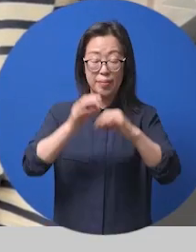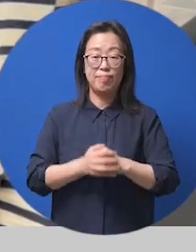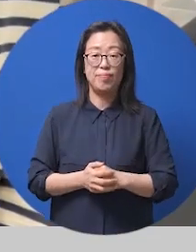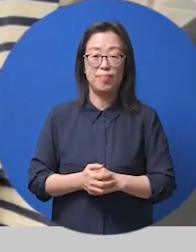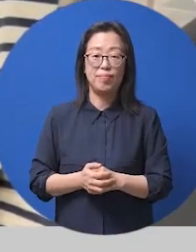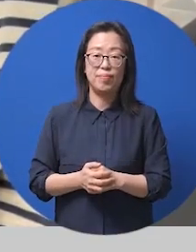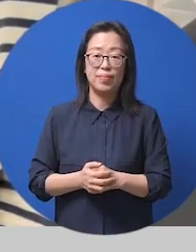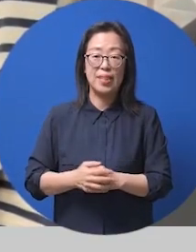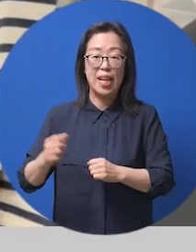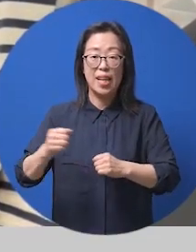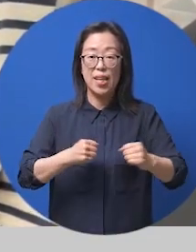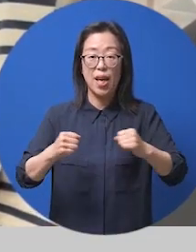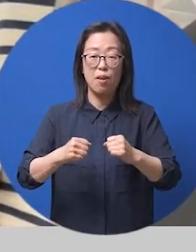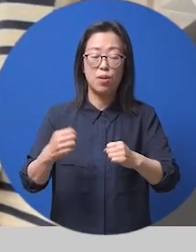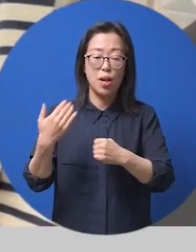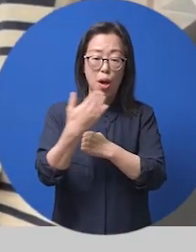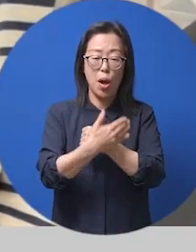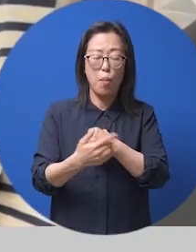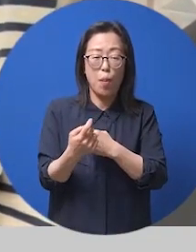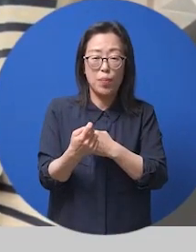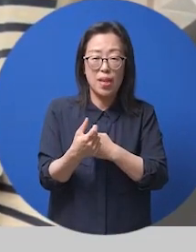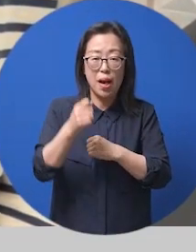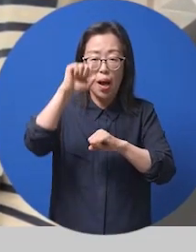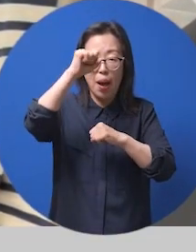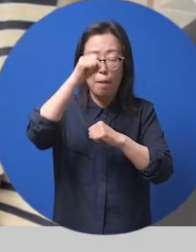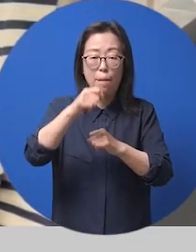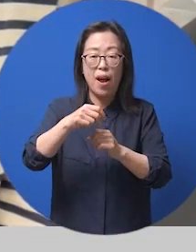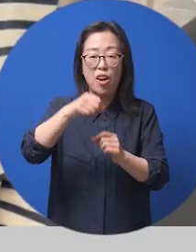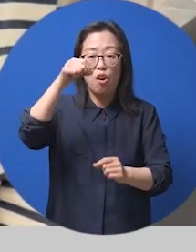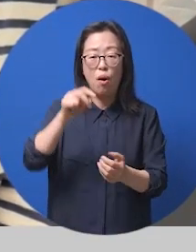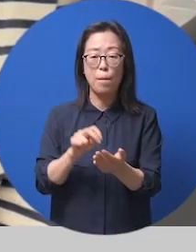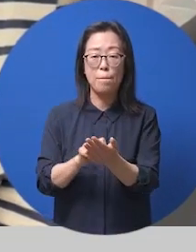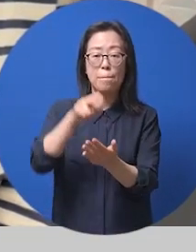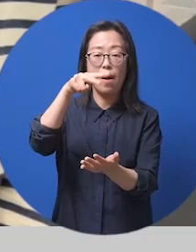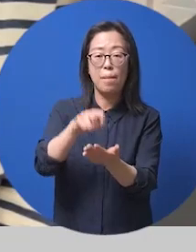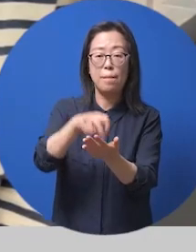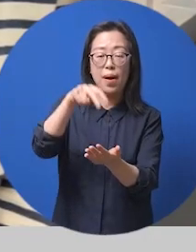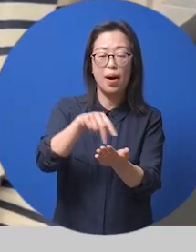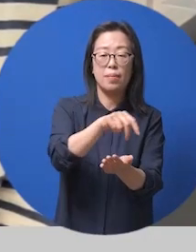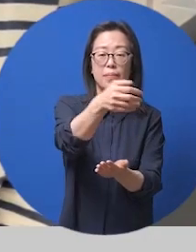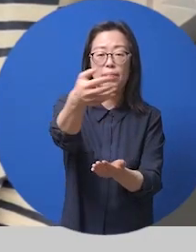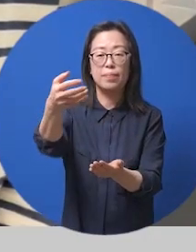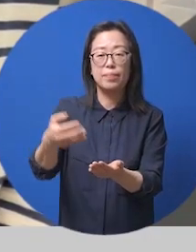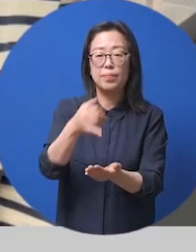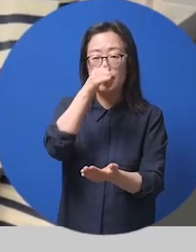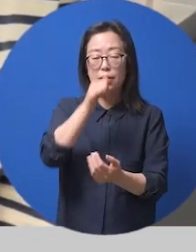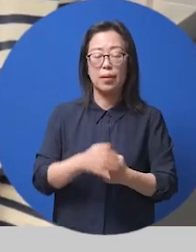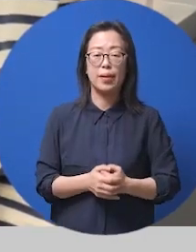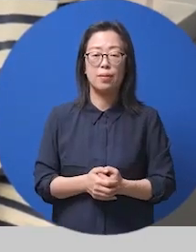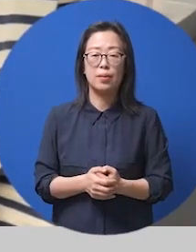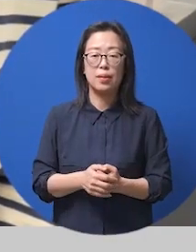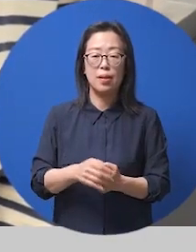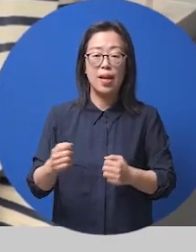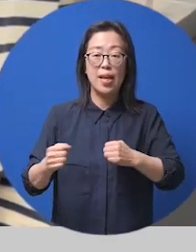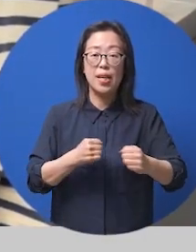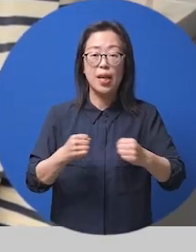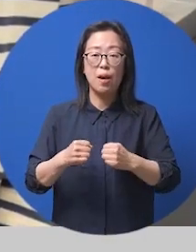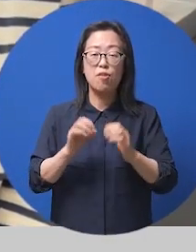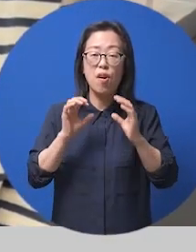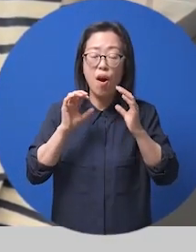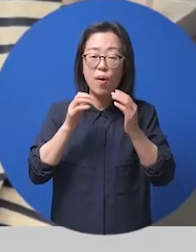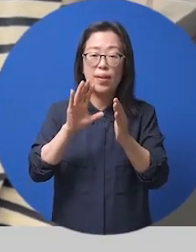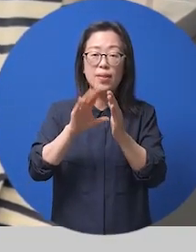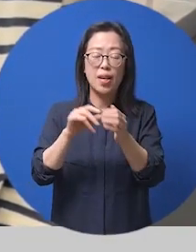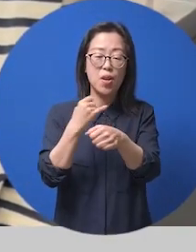하겠습니다. 개구리는 몸체가 작고 다리가 길어 도약을 통해서 이동한다는 것이 특징입니다. 이러한 개구리들은 어린